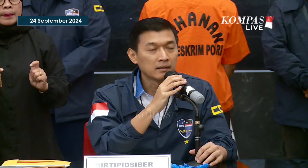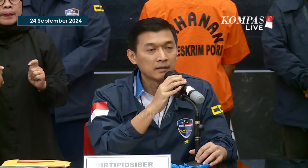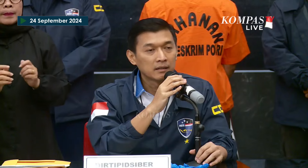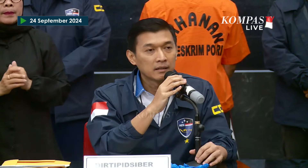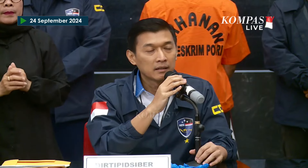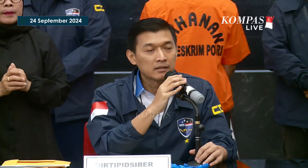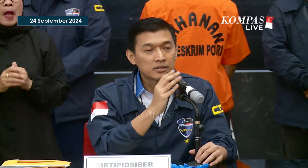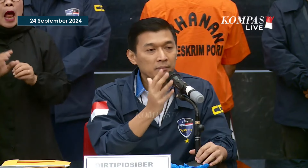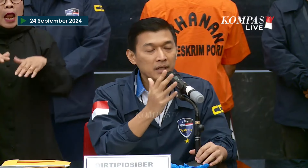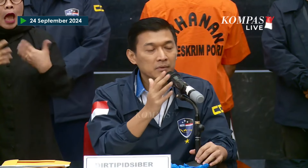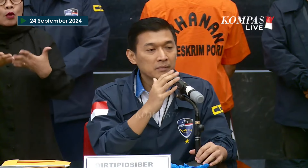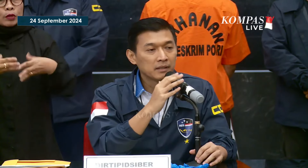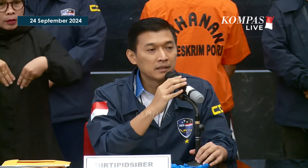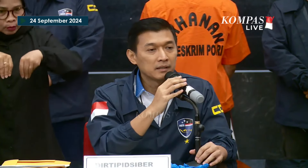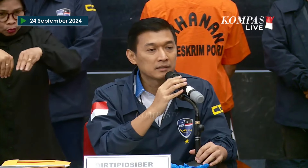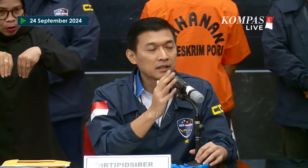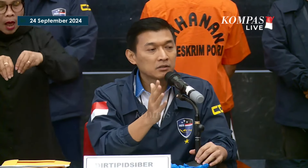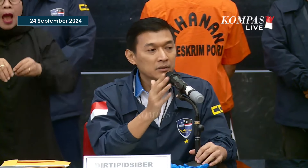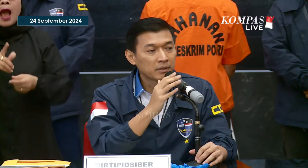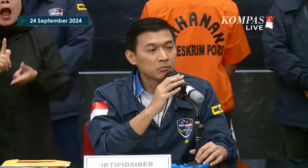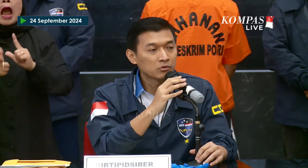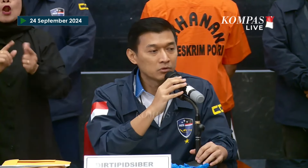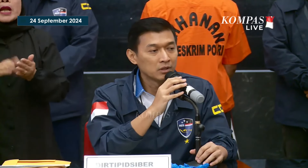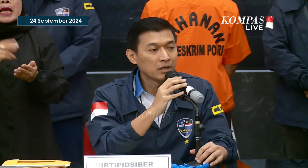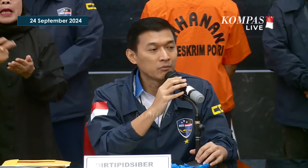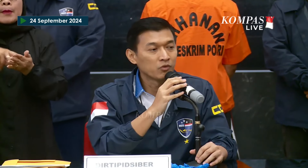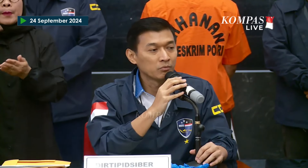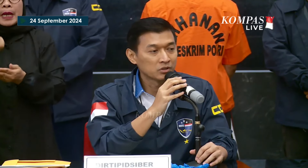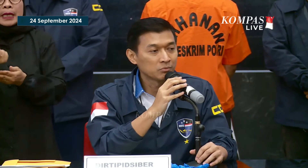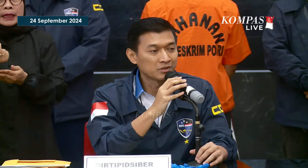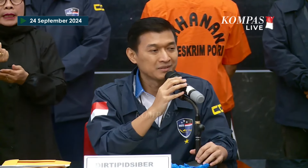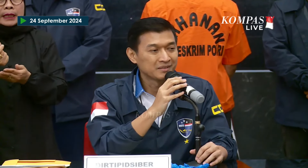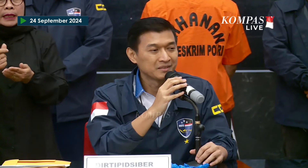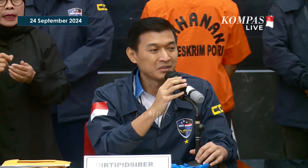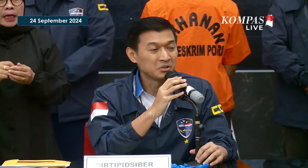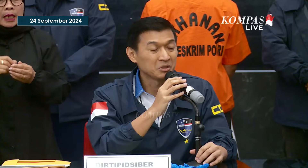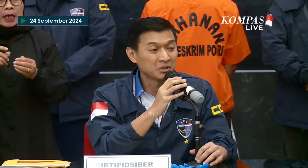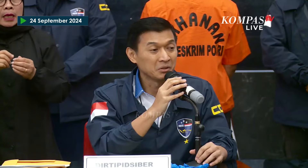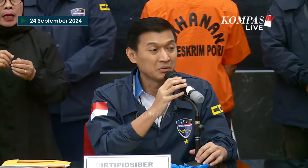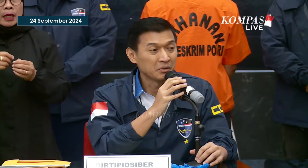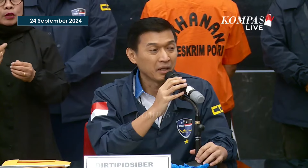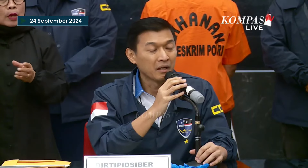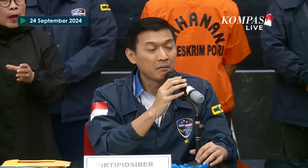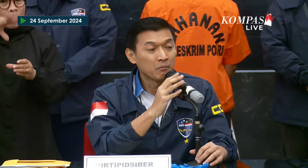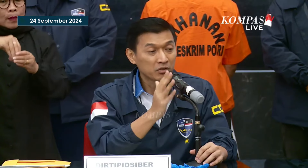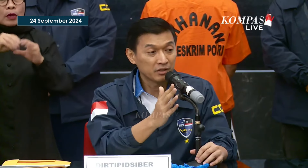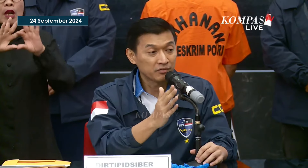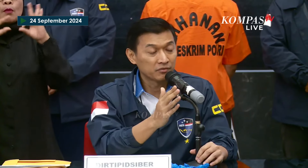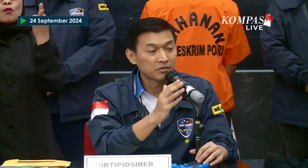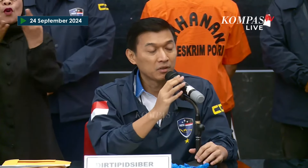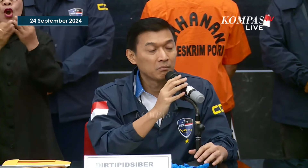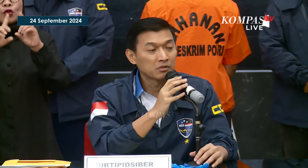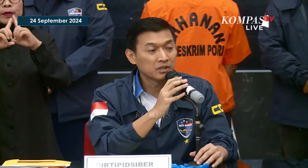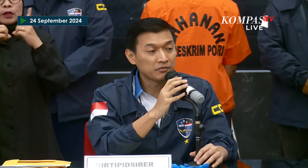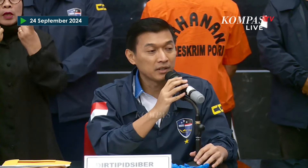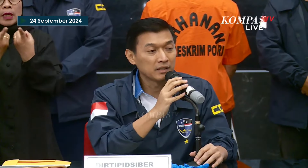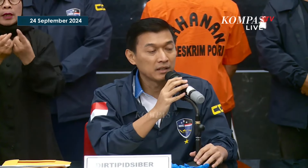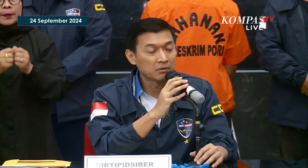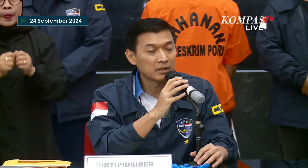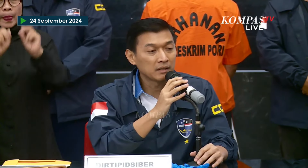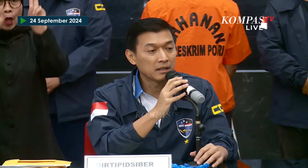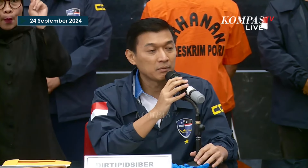diperjualbelikan. Siapa yang membeli, ya tergantung siapa yang butuh di dalam forum tersebut, tentunya seperti itu. Ya.